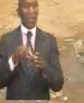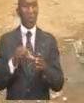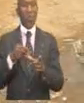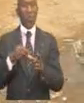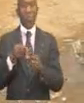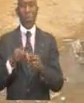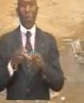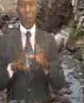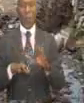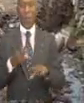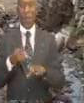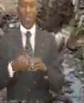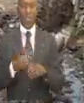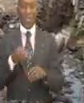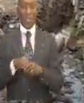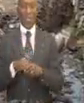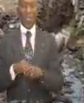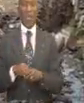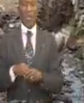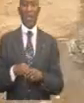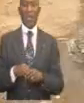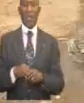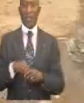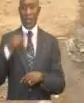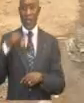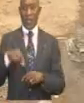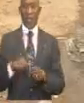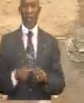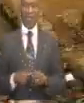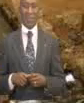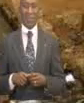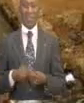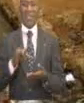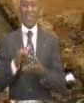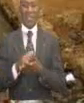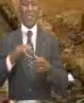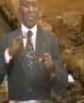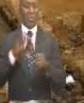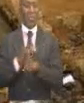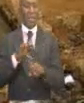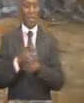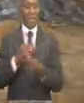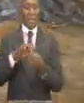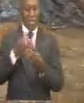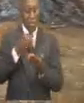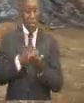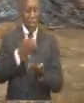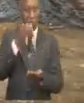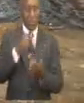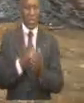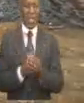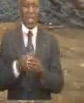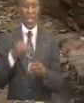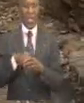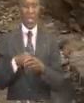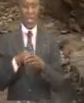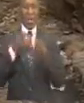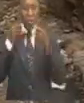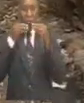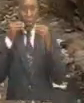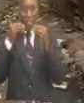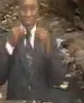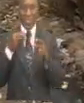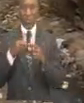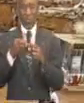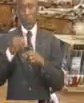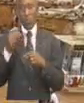Plusieurs déchets, des bouteilles en plastique, d'immondices, sachets et autres ordures ménagères traînent dans